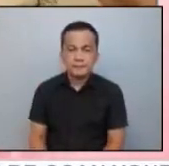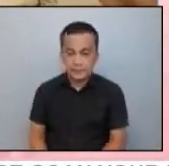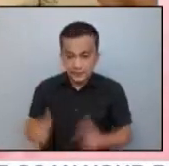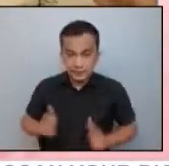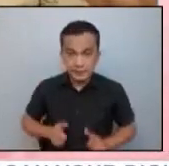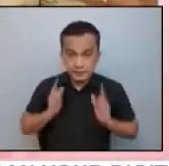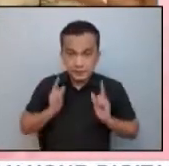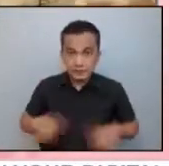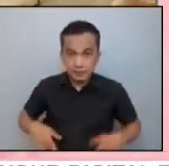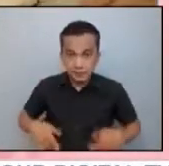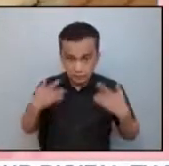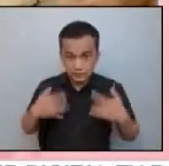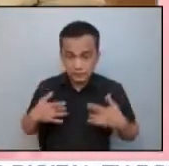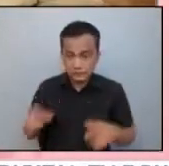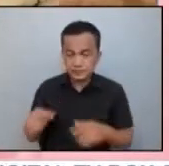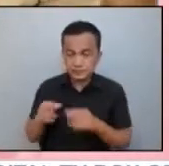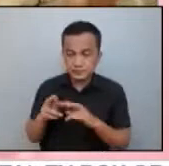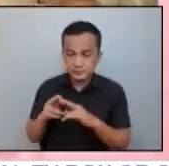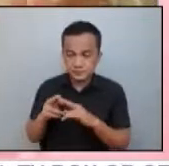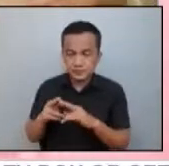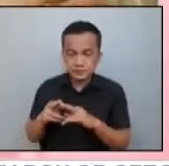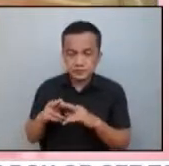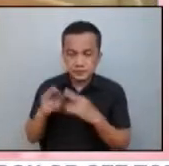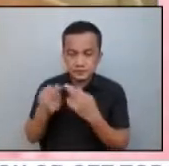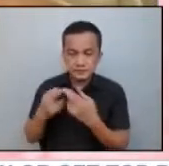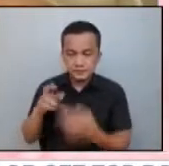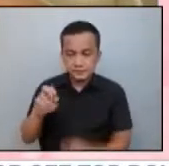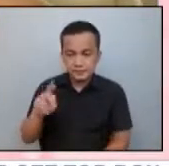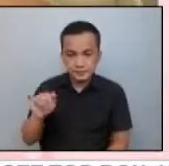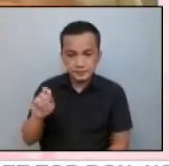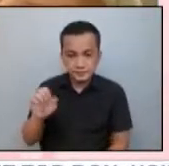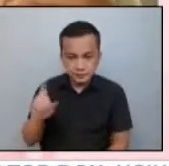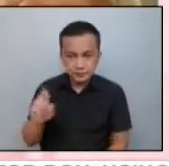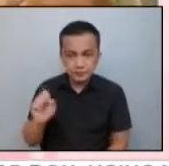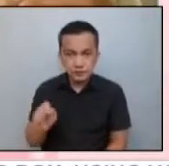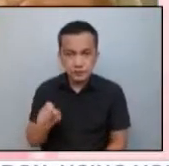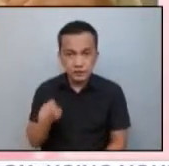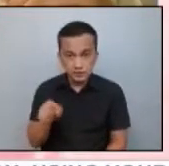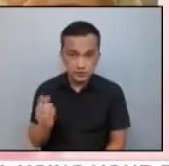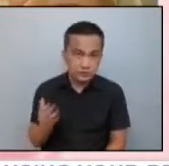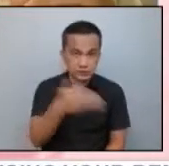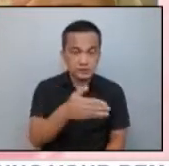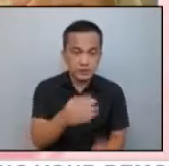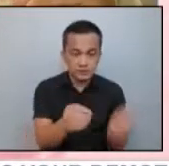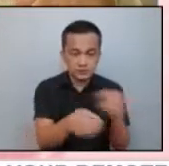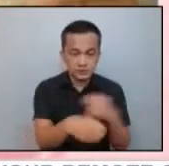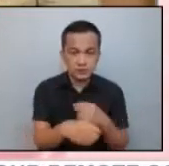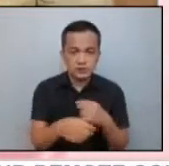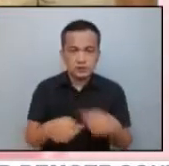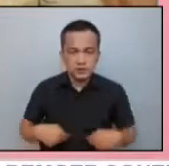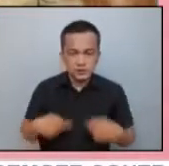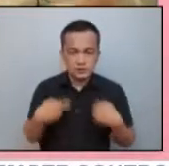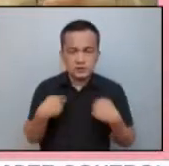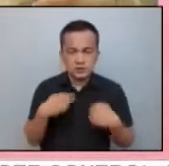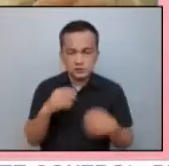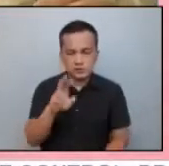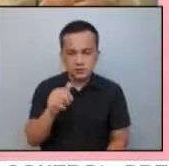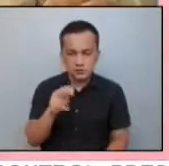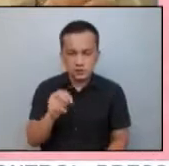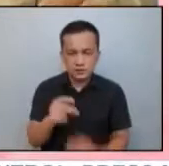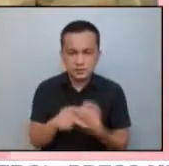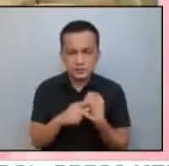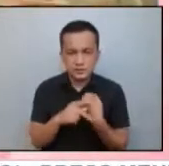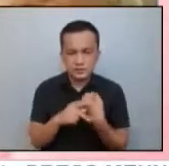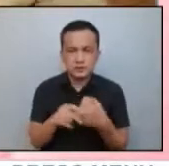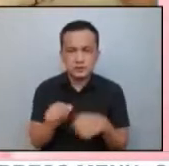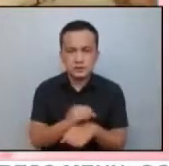pong living related, pwede po kayong pumunta po sa aming opisina sa Human Organ Preservation Effort sa National Kidney and